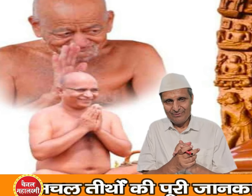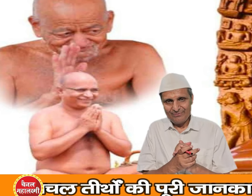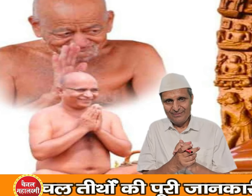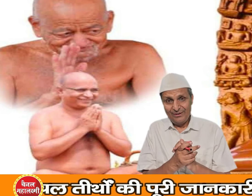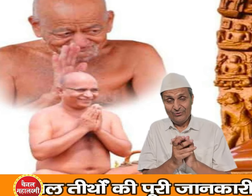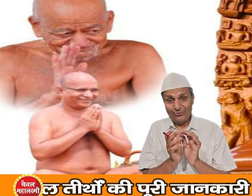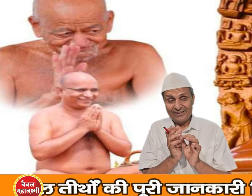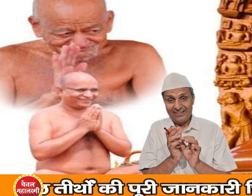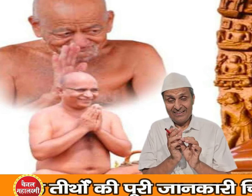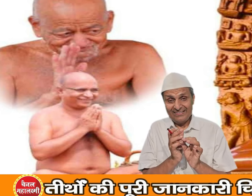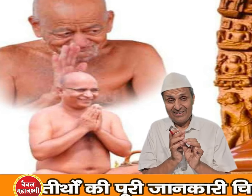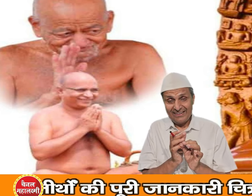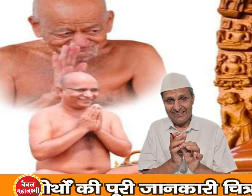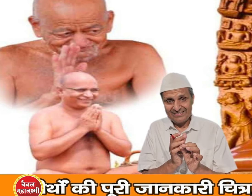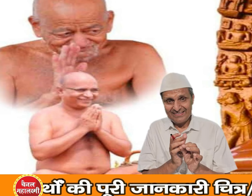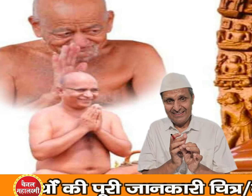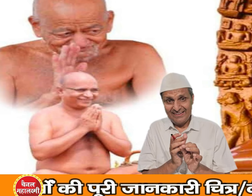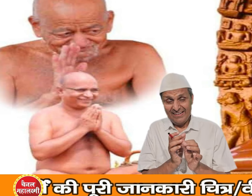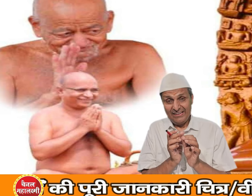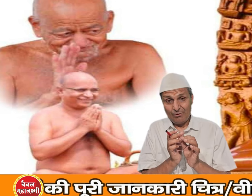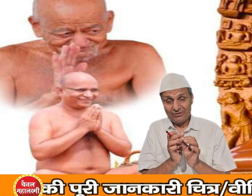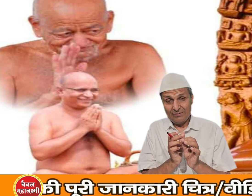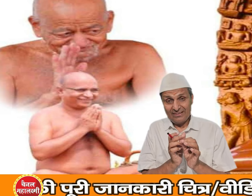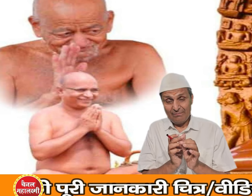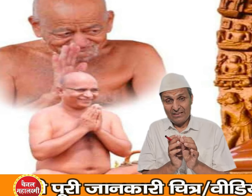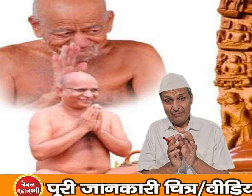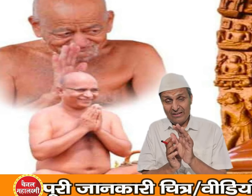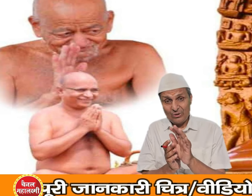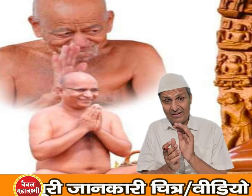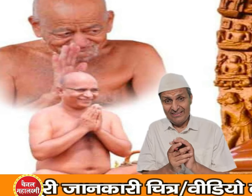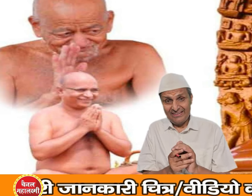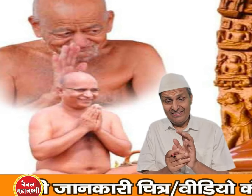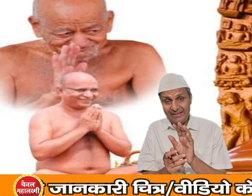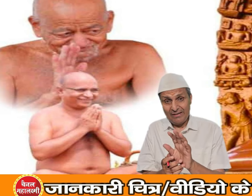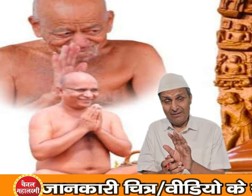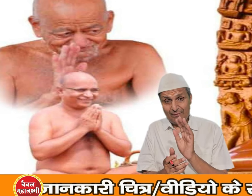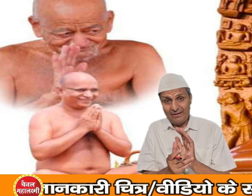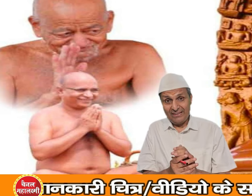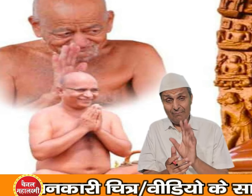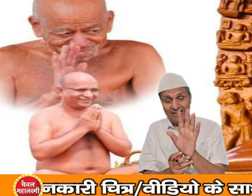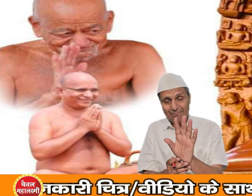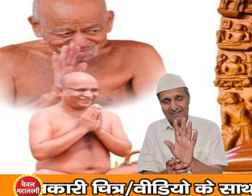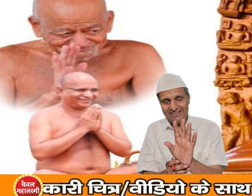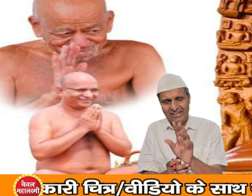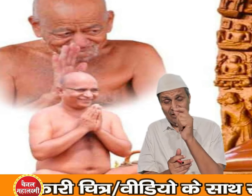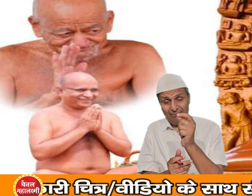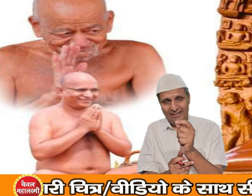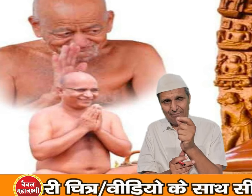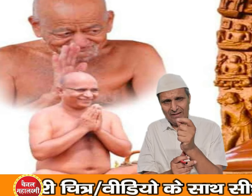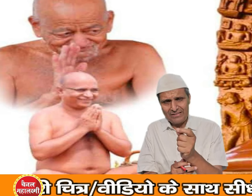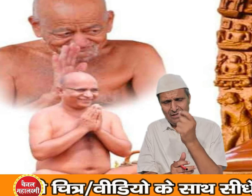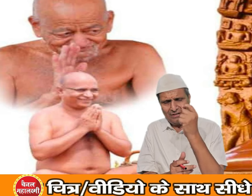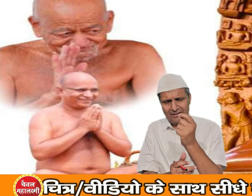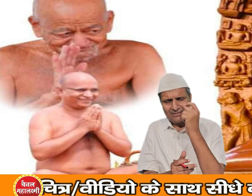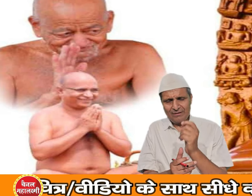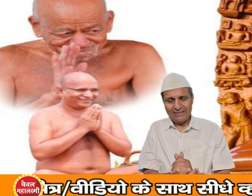मिलेगा आपको तो उनसे कहा कि इसका कैसे कर सकते हैं ये बहुत चमत्कारी प्रतिमा है गांव वाले देते नहीं है यहीं पर इमली के पेड़ के इमली के पेड़ के नीचे यहां इमली के